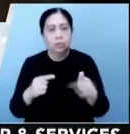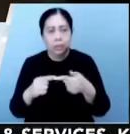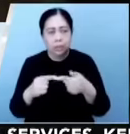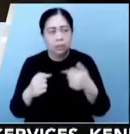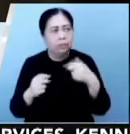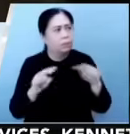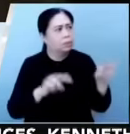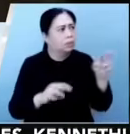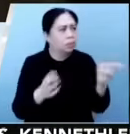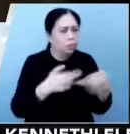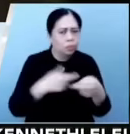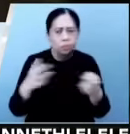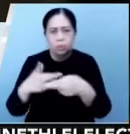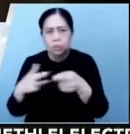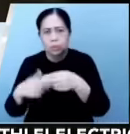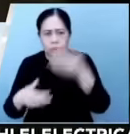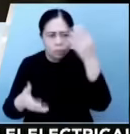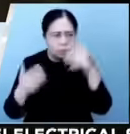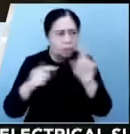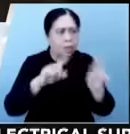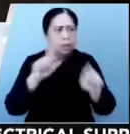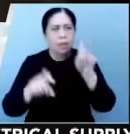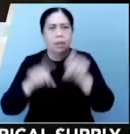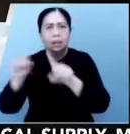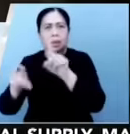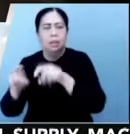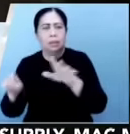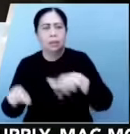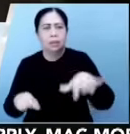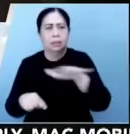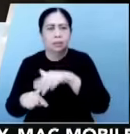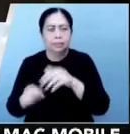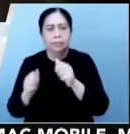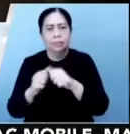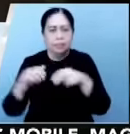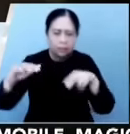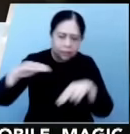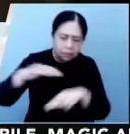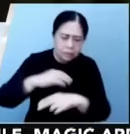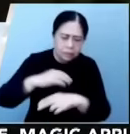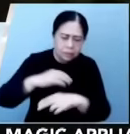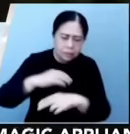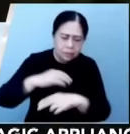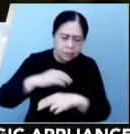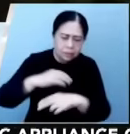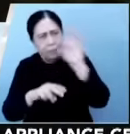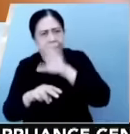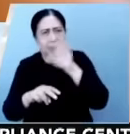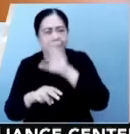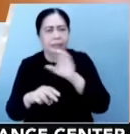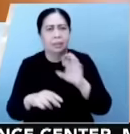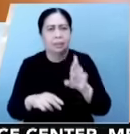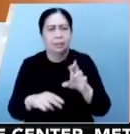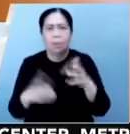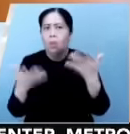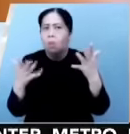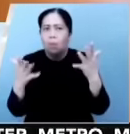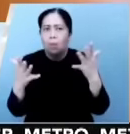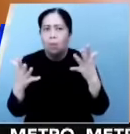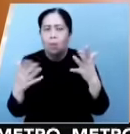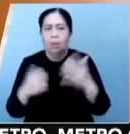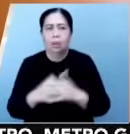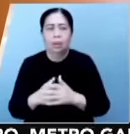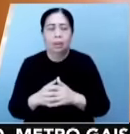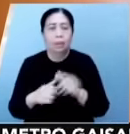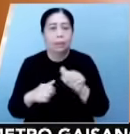kwarto, pati sa mga anak ko, lahat sa kanilang, pati sa ilalim ng lamesa hanggang sa banyo. Wala siya. Yung bata po,